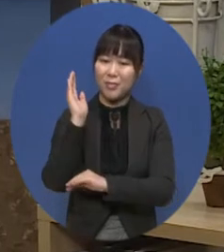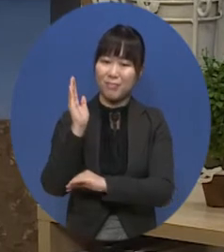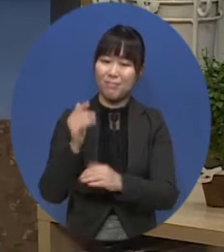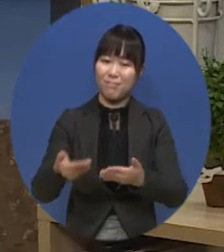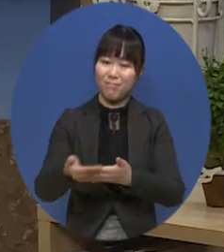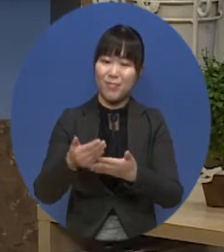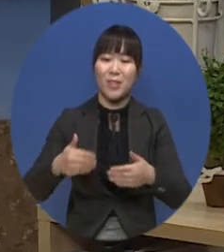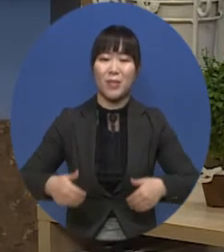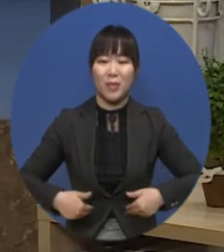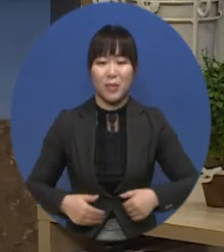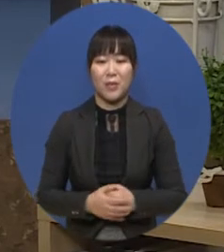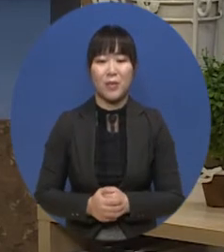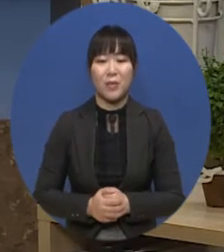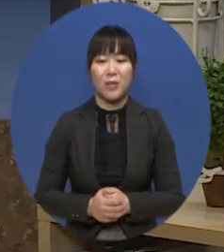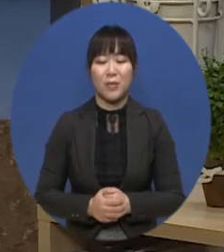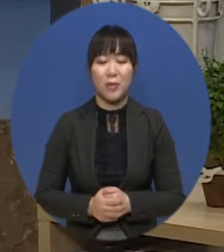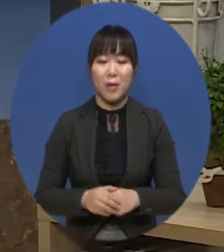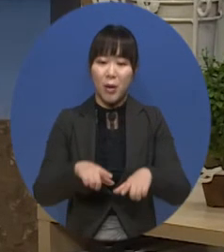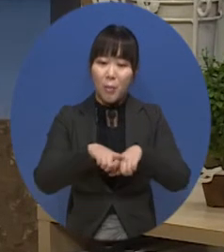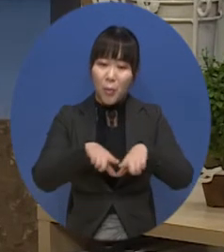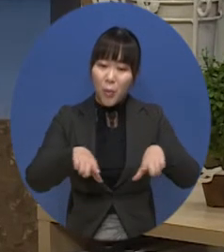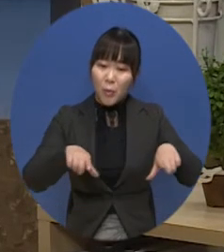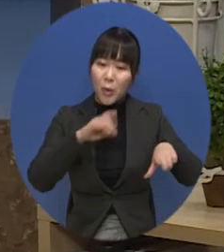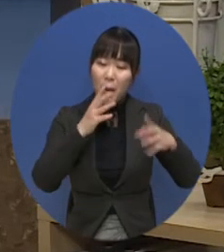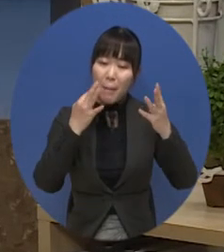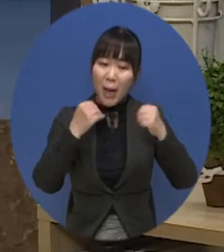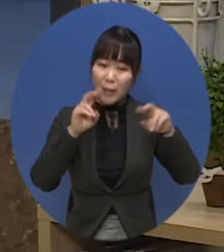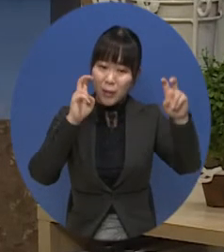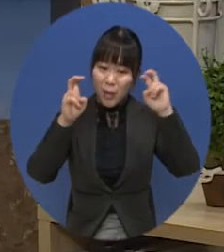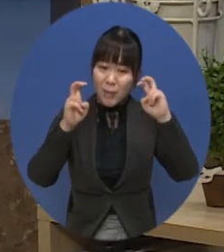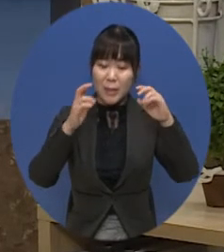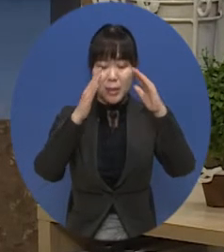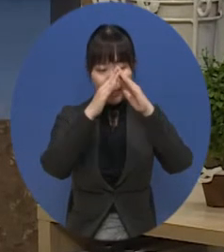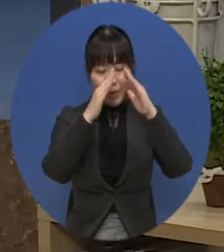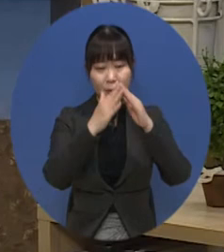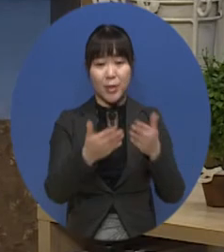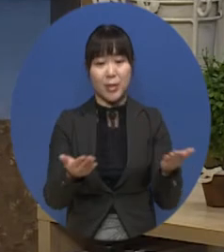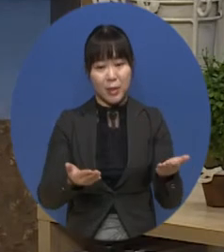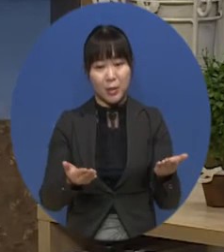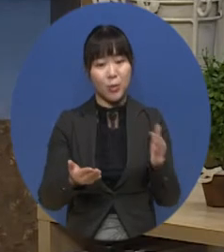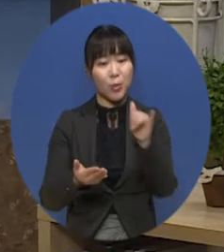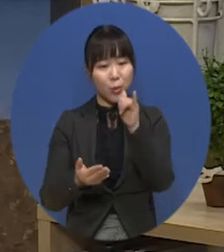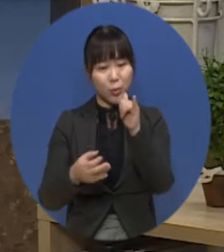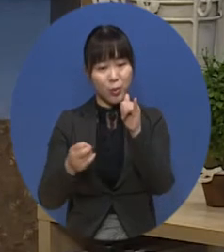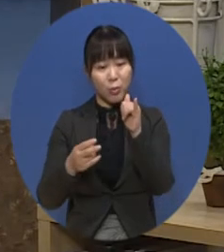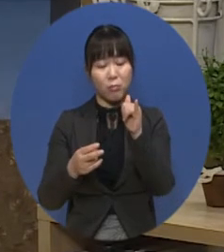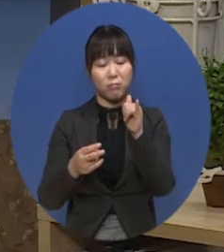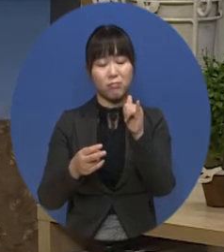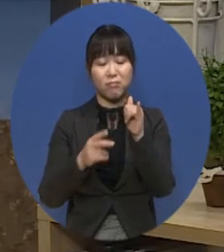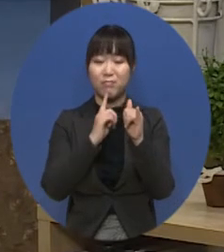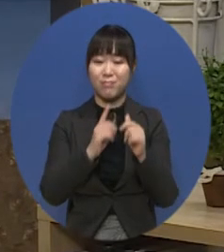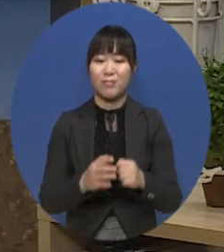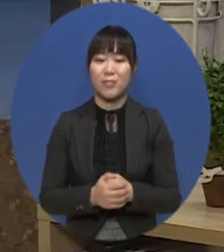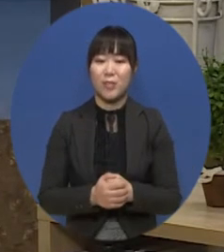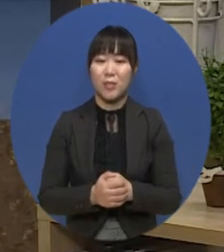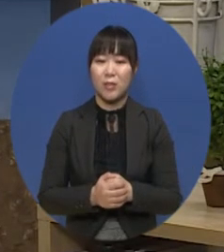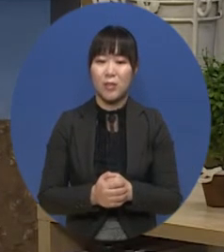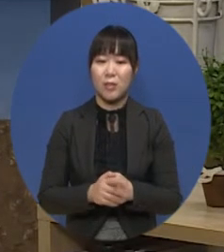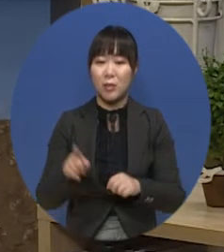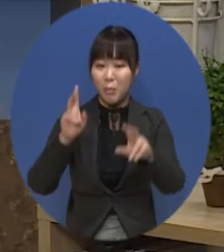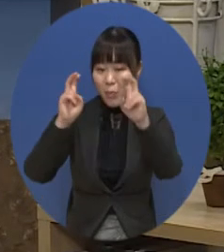없는데 보통 많은 기업들이 재택근무도 하고 있고 하던데 네. 이